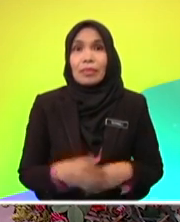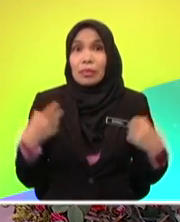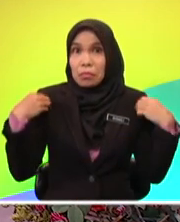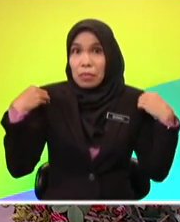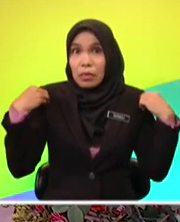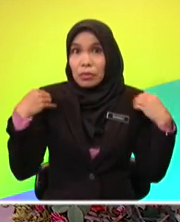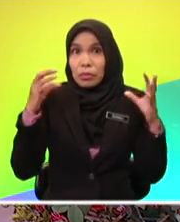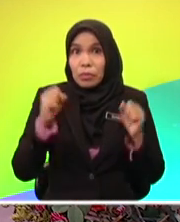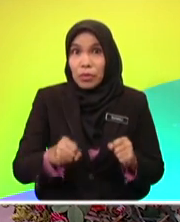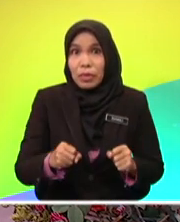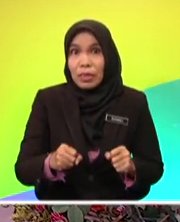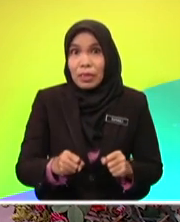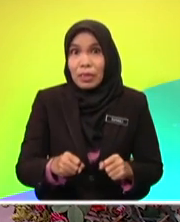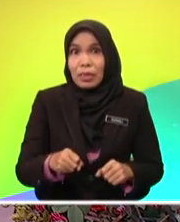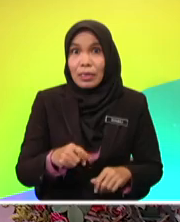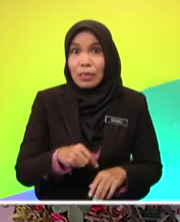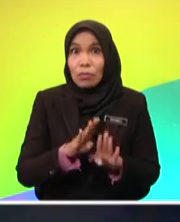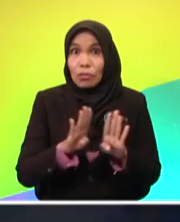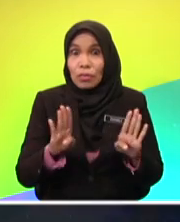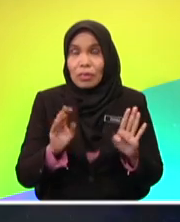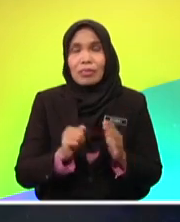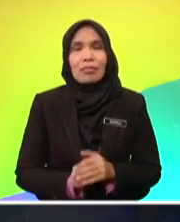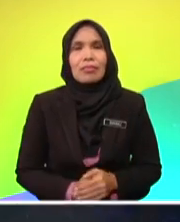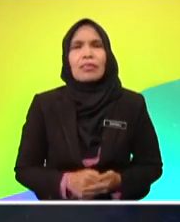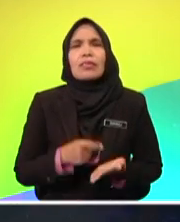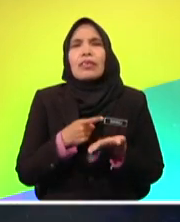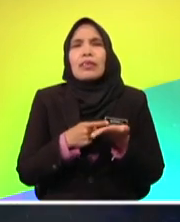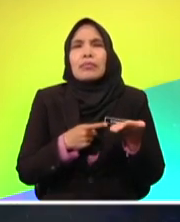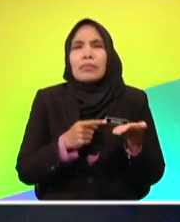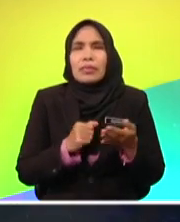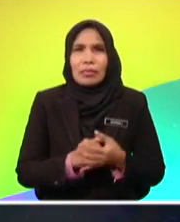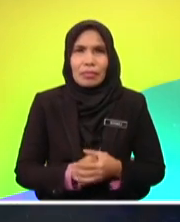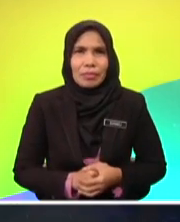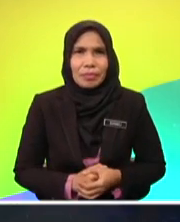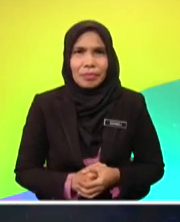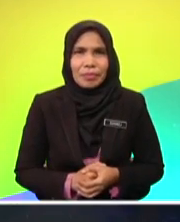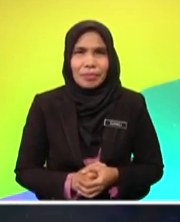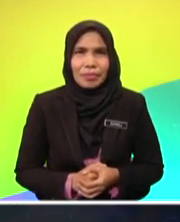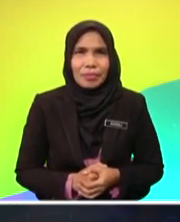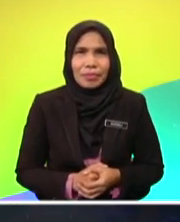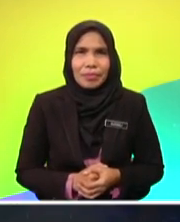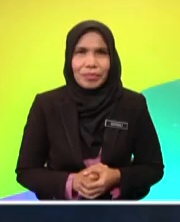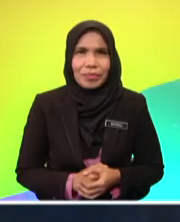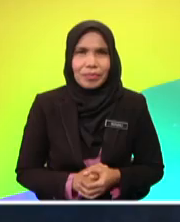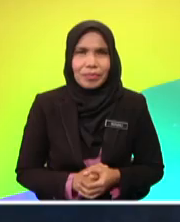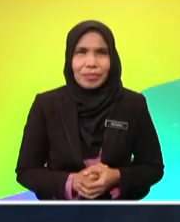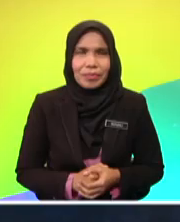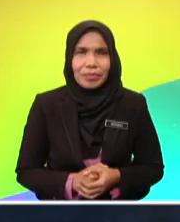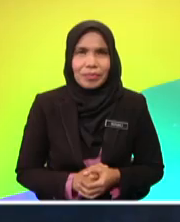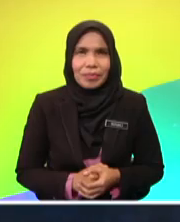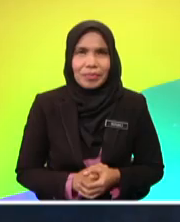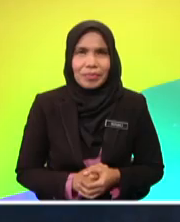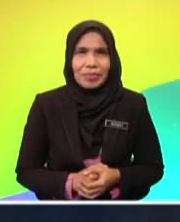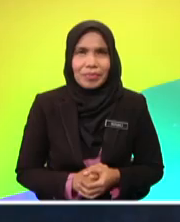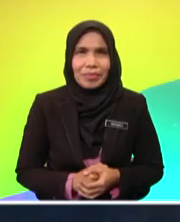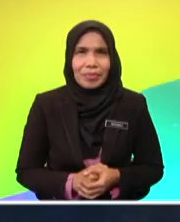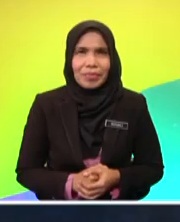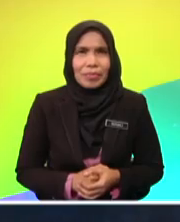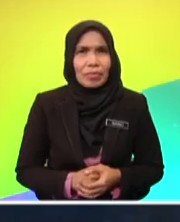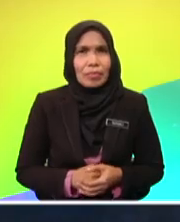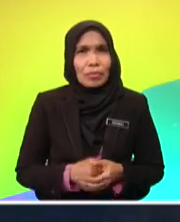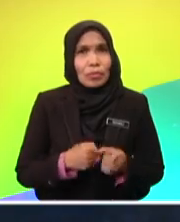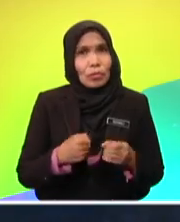teka, apakah ia? Kulit bertindih-tindih, baju boleh dikupas. Alah, cikgu. Tadi saya dah sebut, tapi